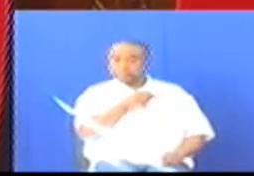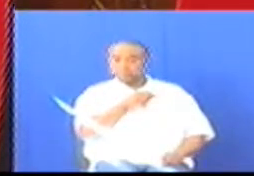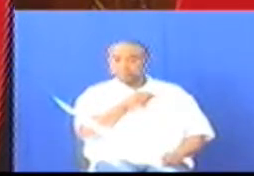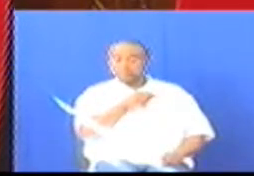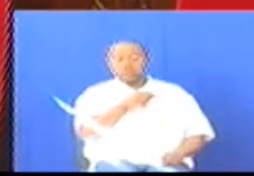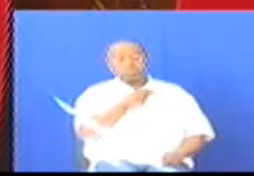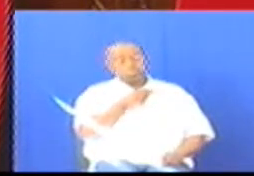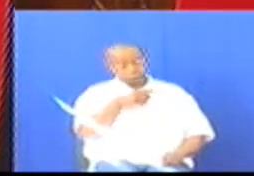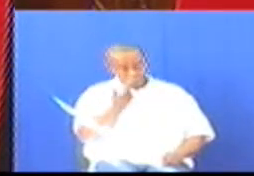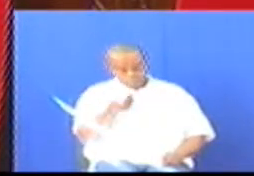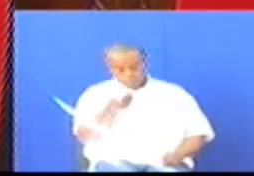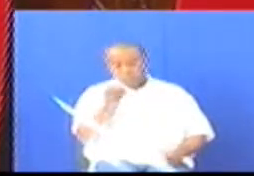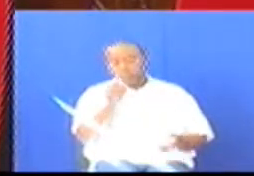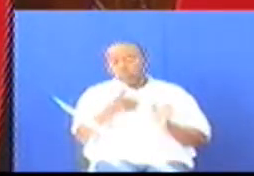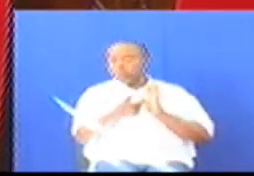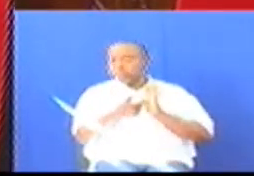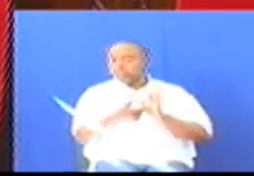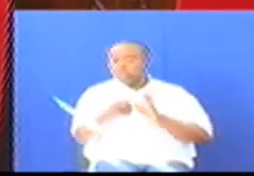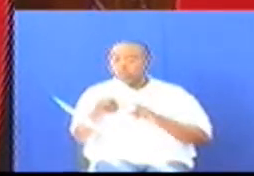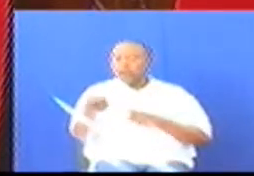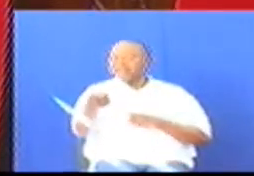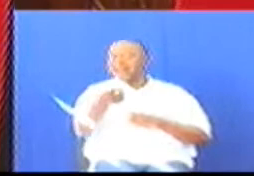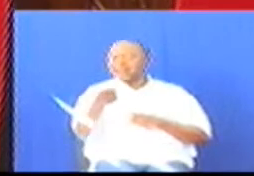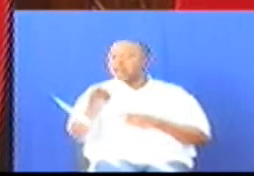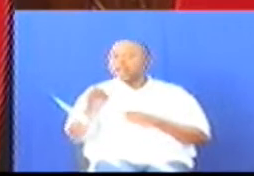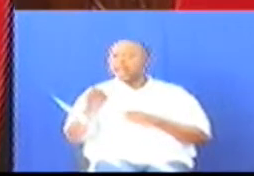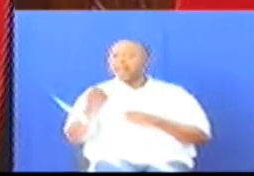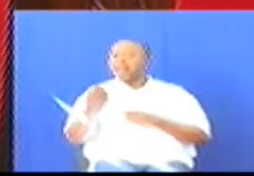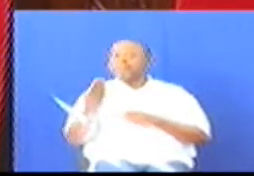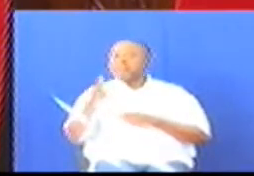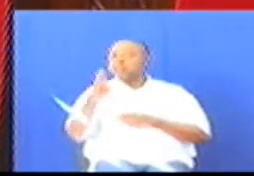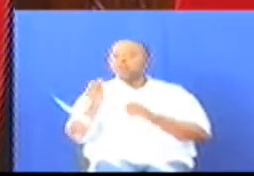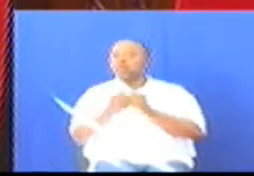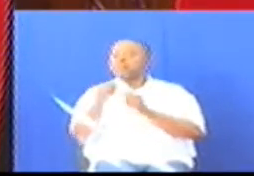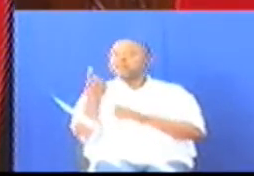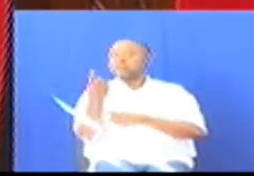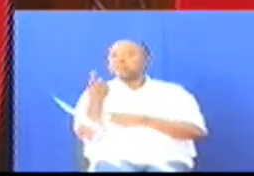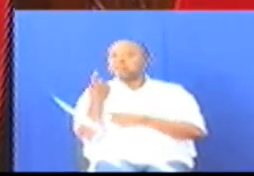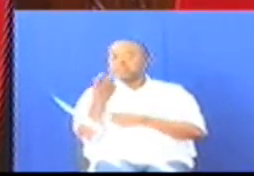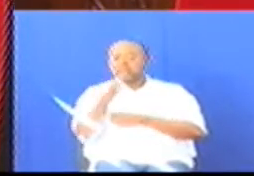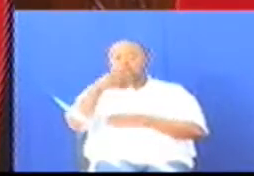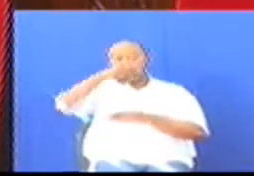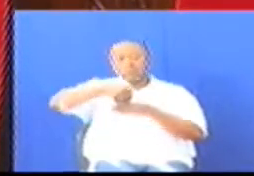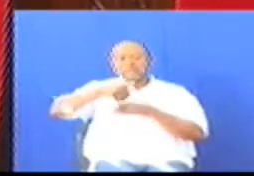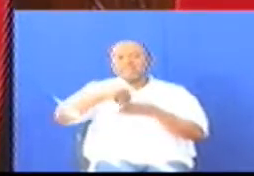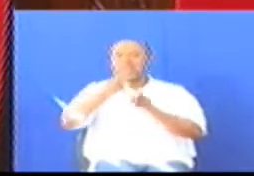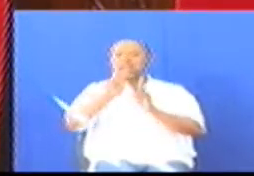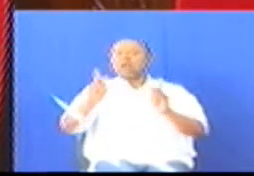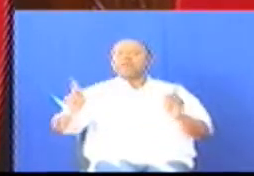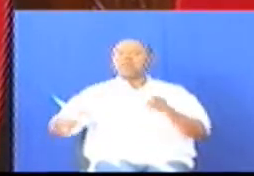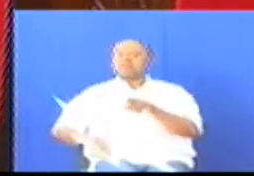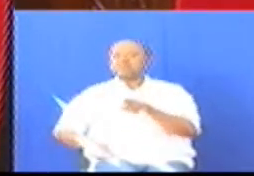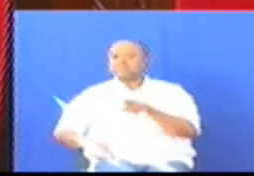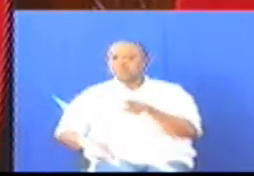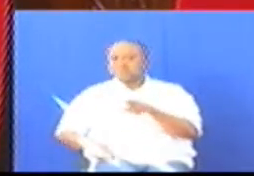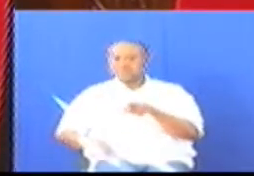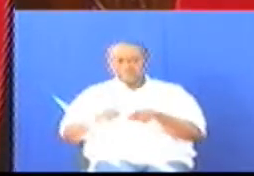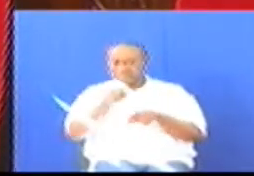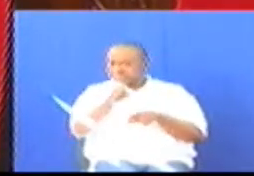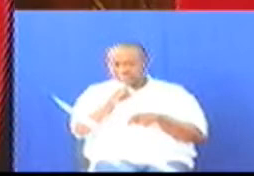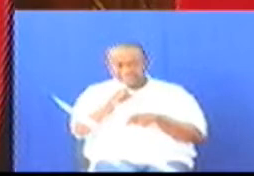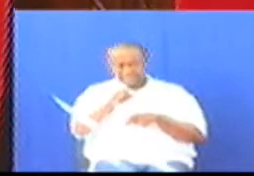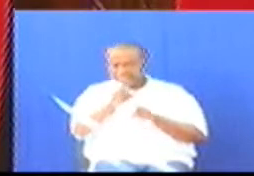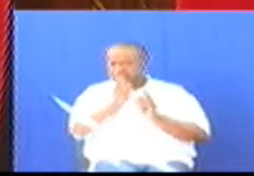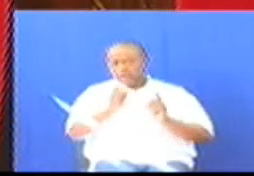wanadaiwa bilioni 11 na wateja wa kawaida, jambo ambalo sio jambo la